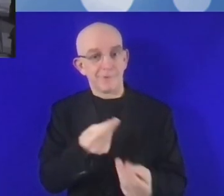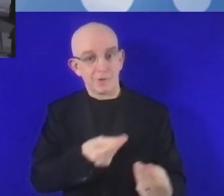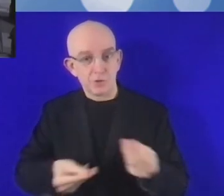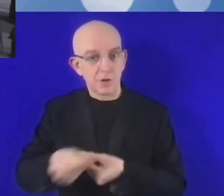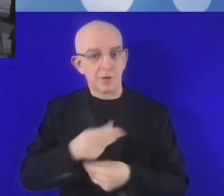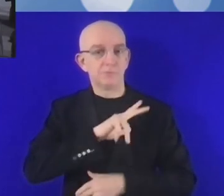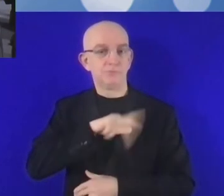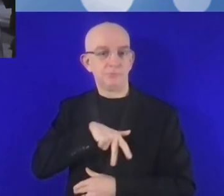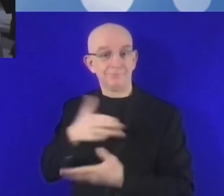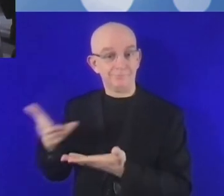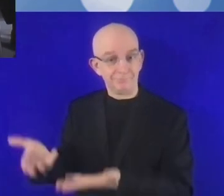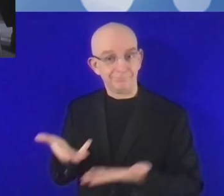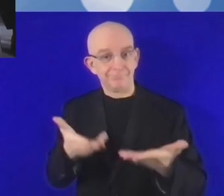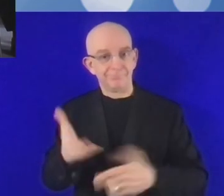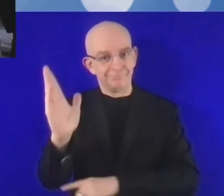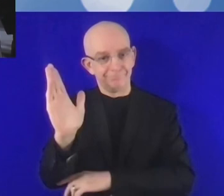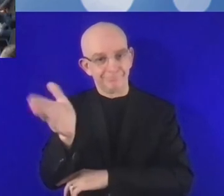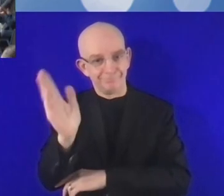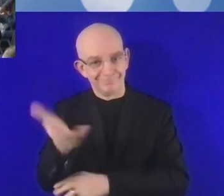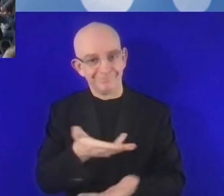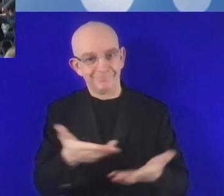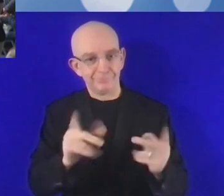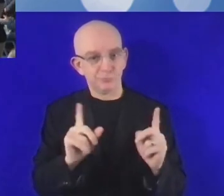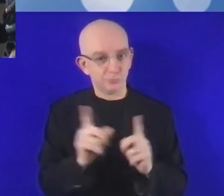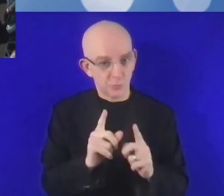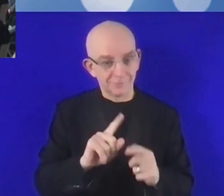сцену для